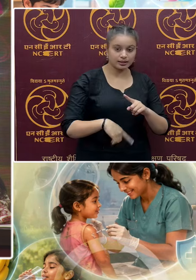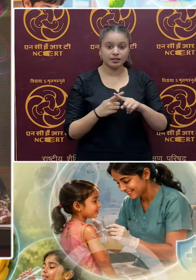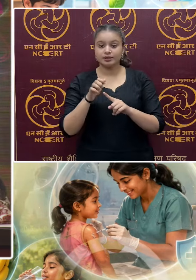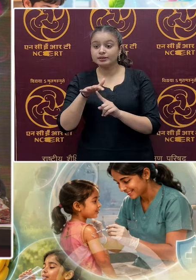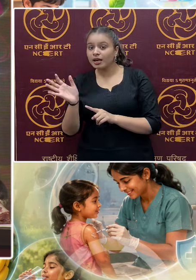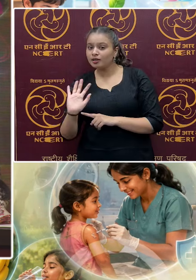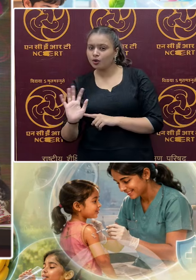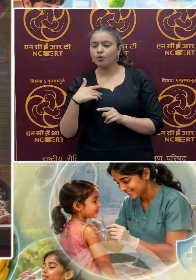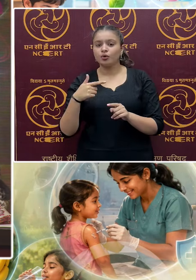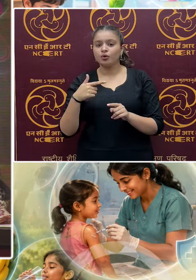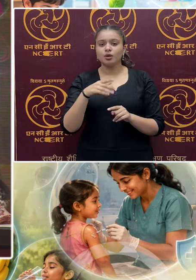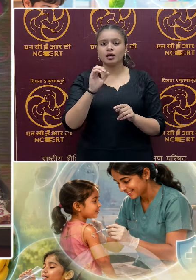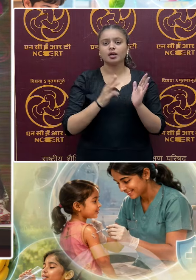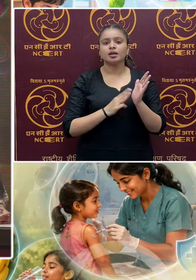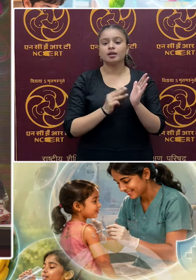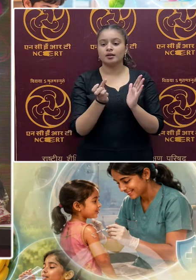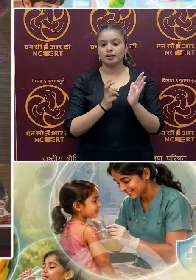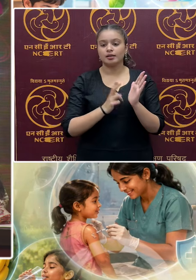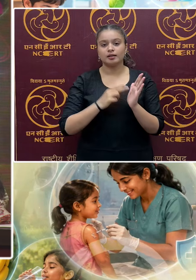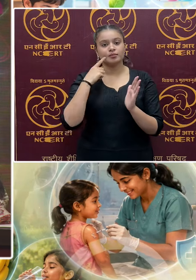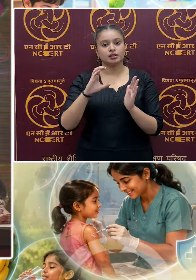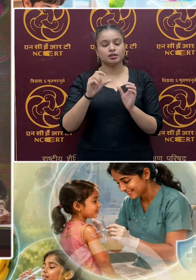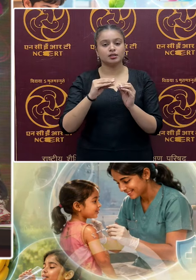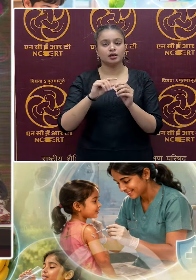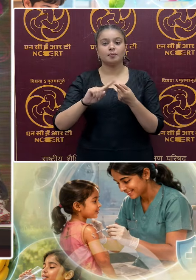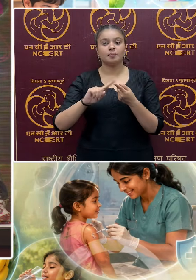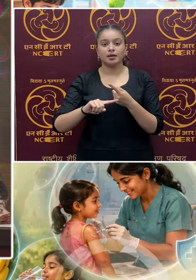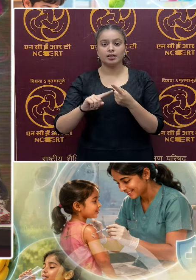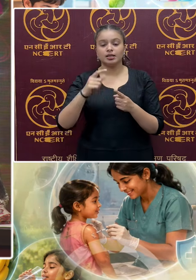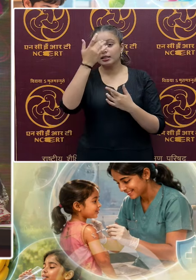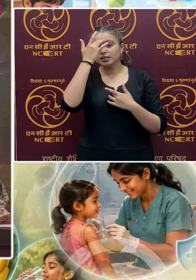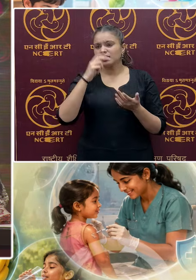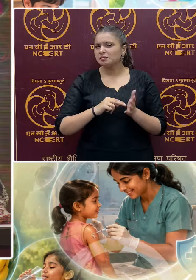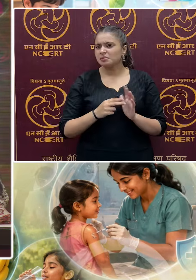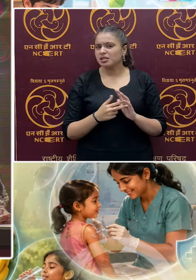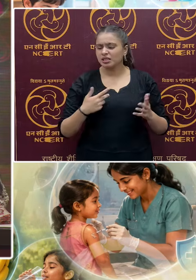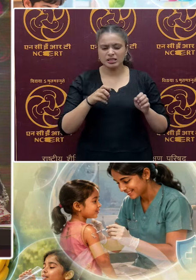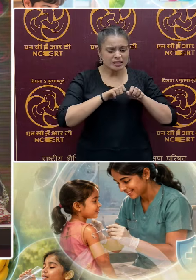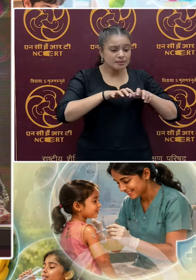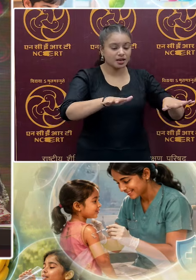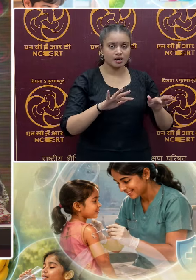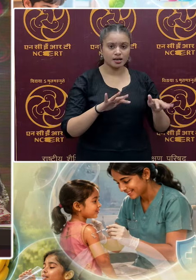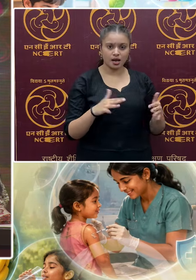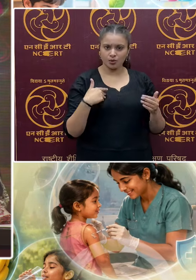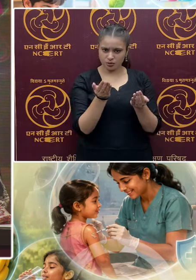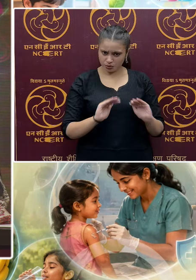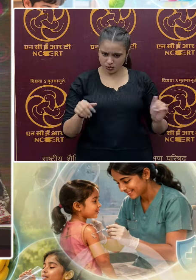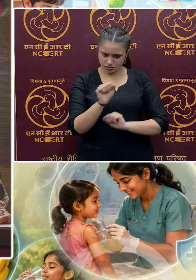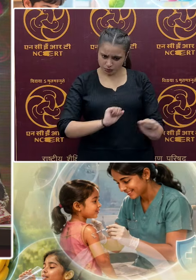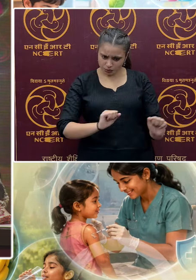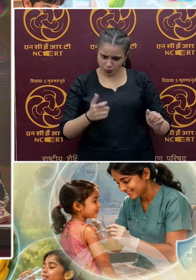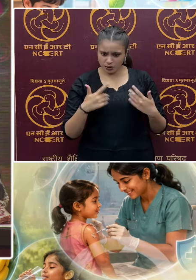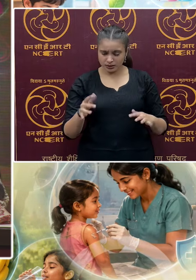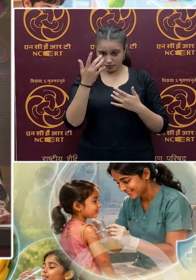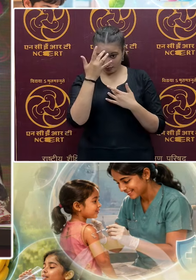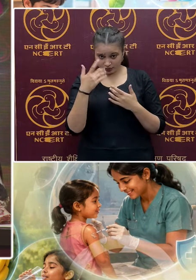चाहेंगे कि communicable diseases कौन सी होती हैं और वो स्प्रेड कैसे होती हैं, बच्चों में किस तरह की